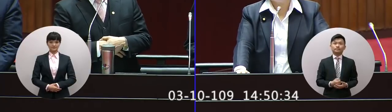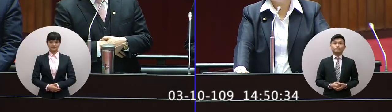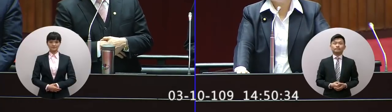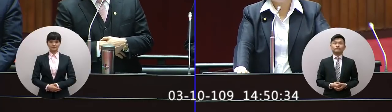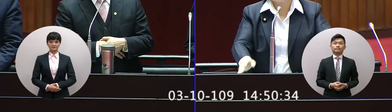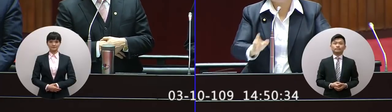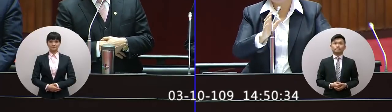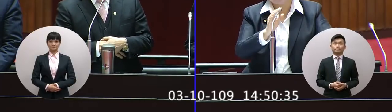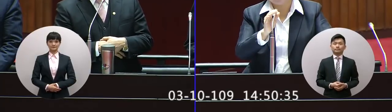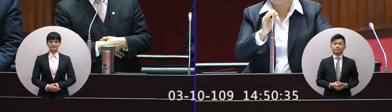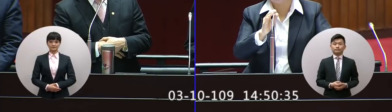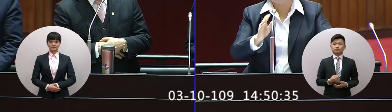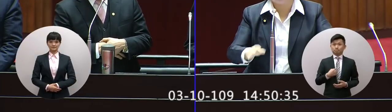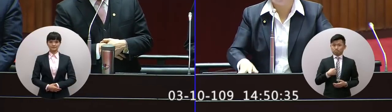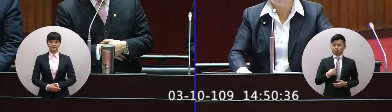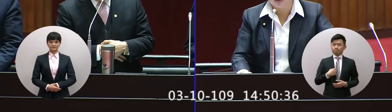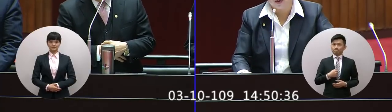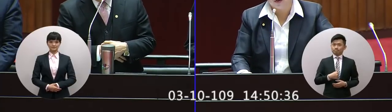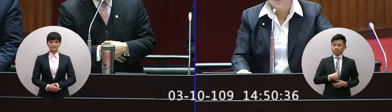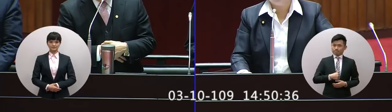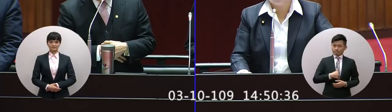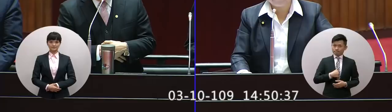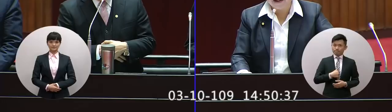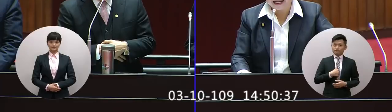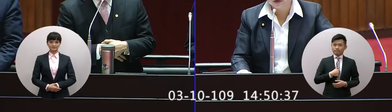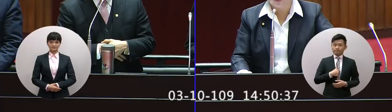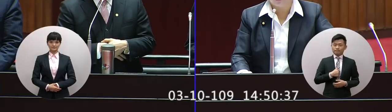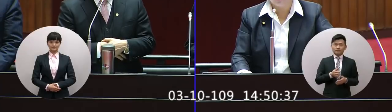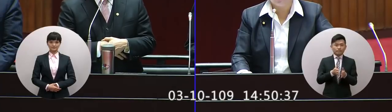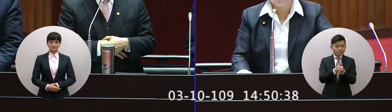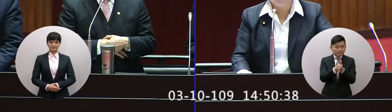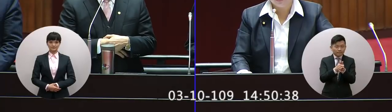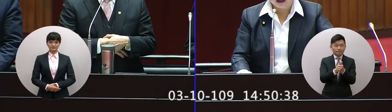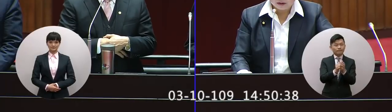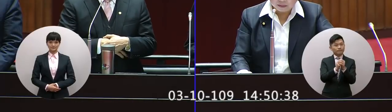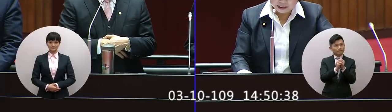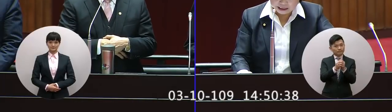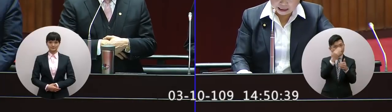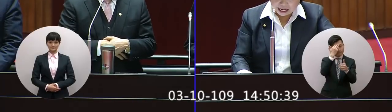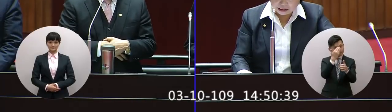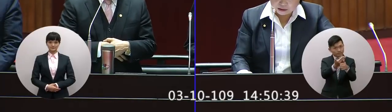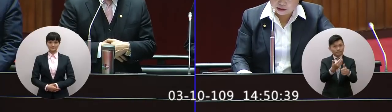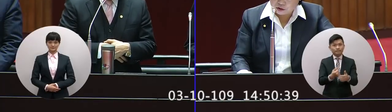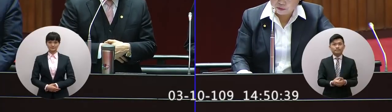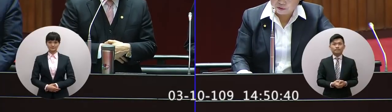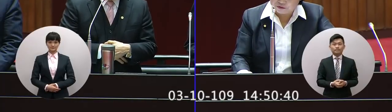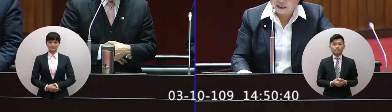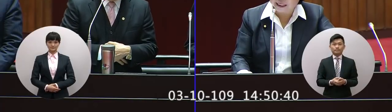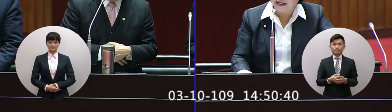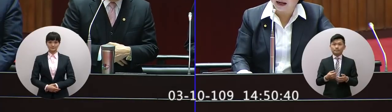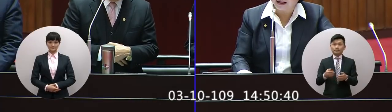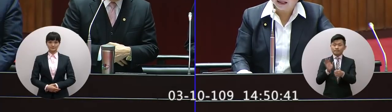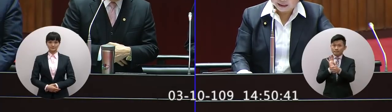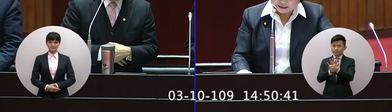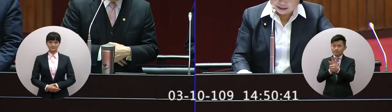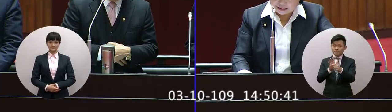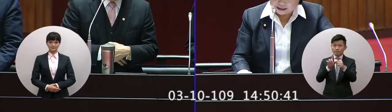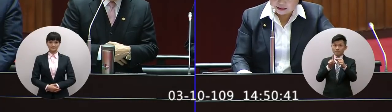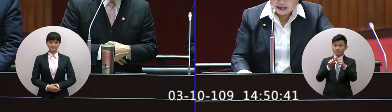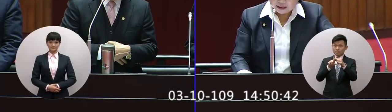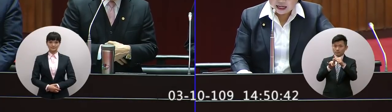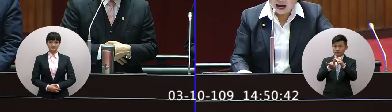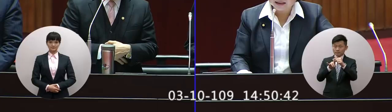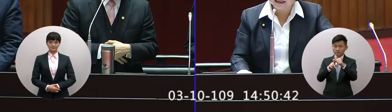本席要非常诚意的来要求跟拜托，我们应该对中部火力发电厂